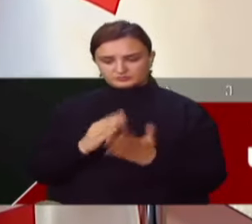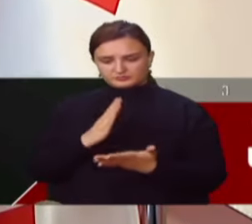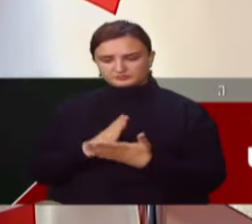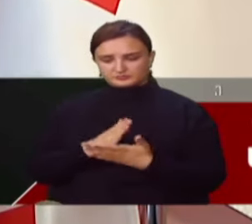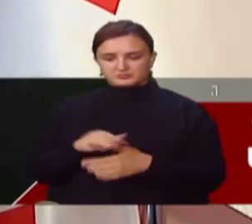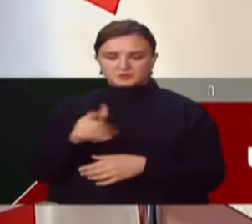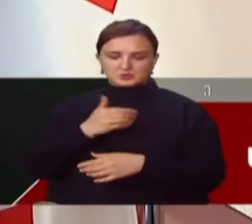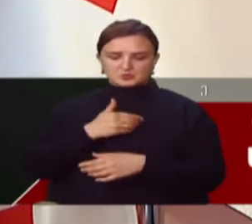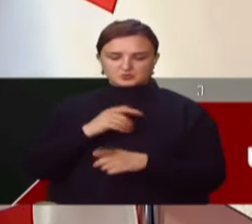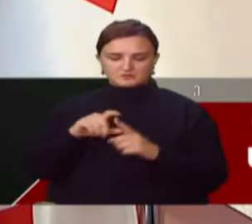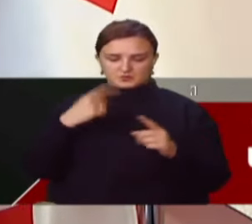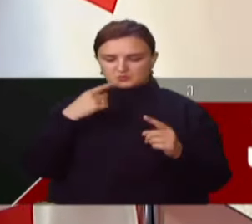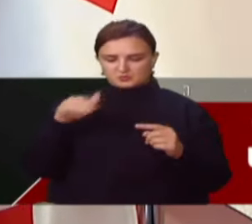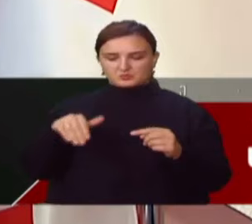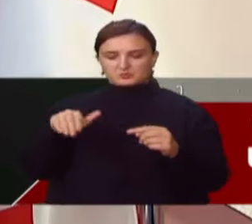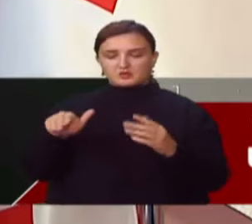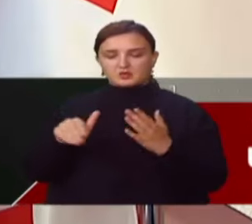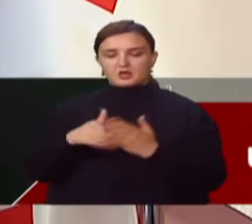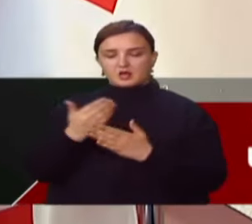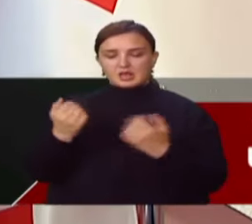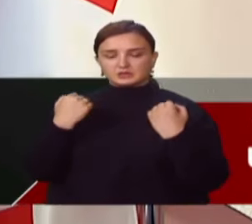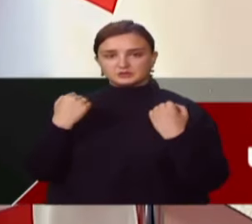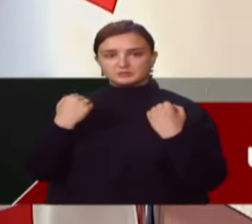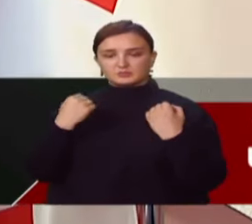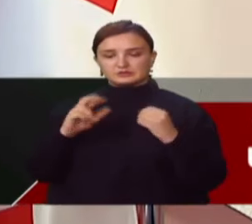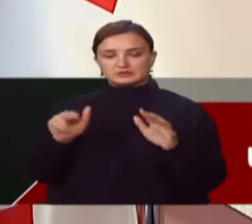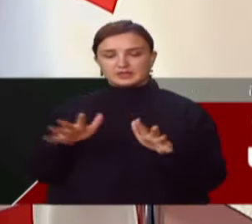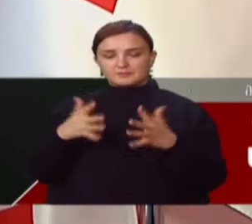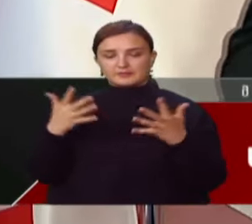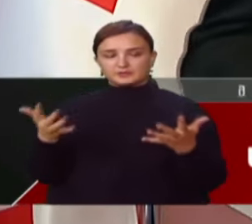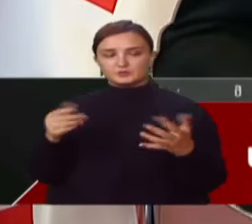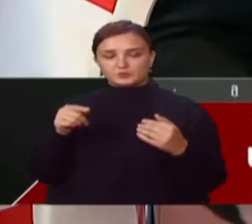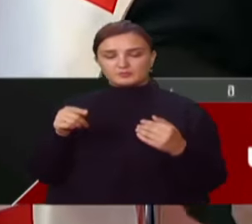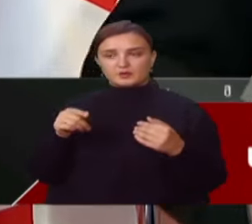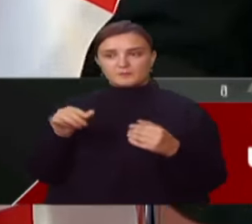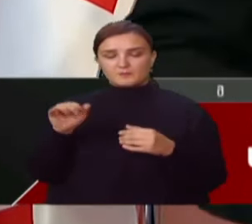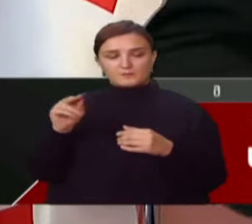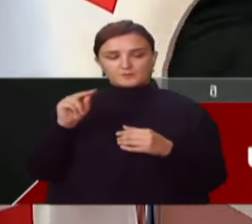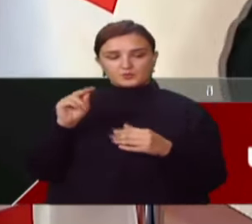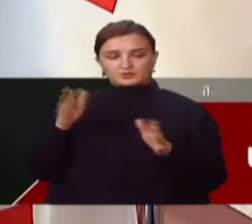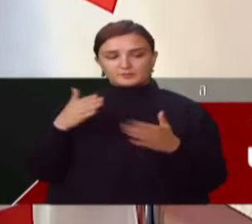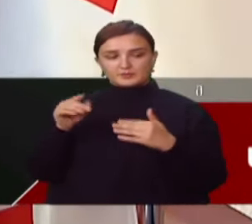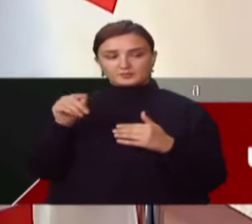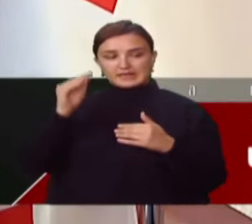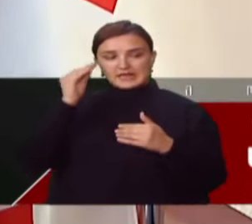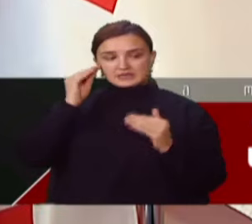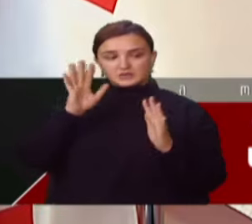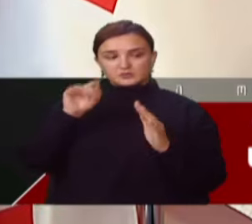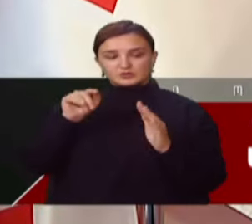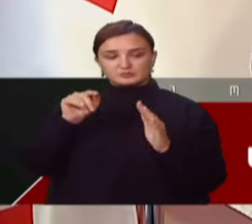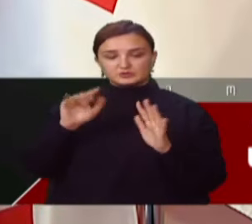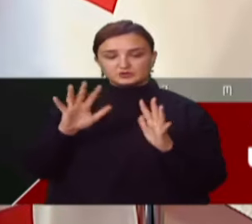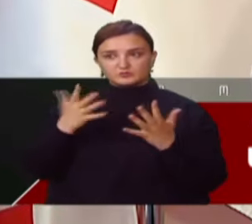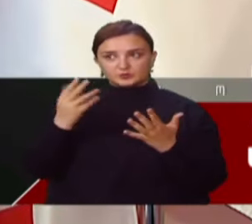არ გამოთქვეს სურვილი. ახალი პორტი და გაფართოება ფოთის და ბათუმის იძენს ას იმ შემთხვევაში, თუ